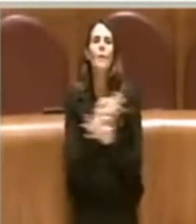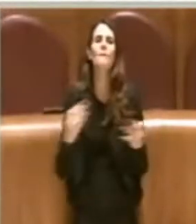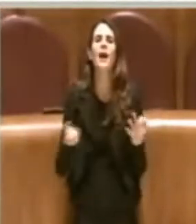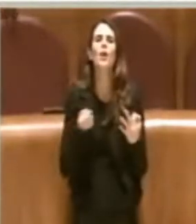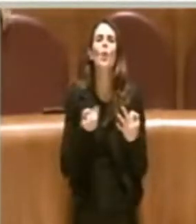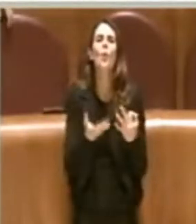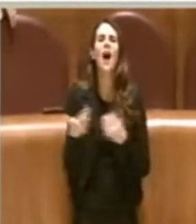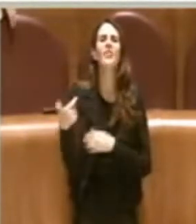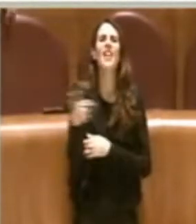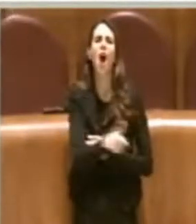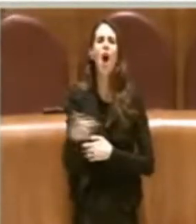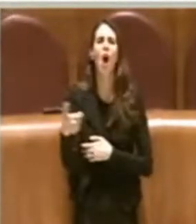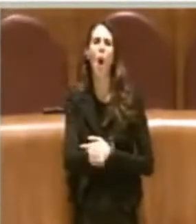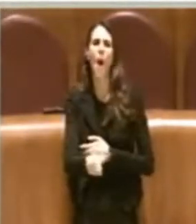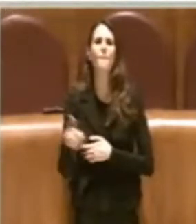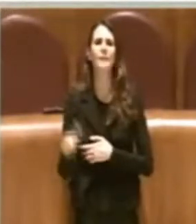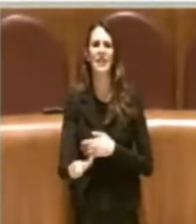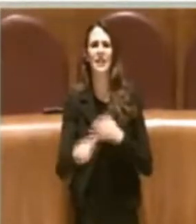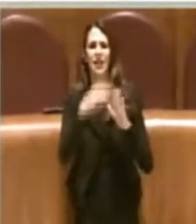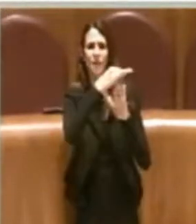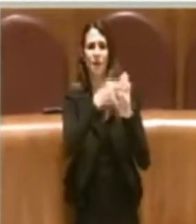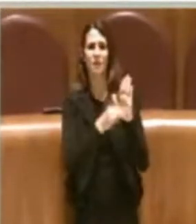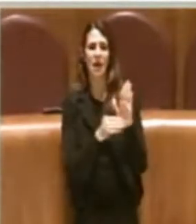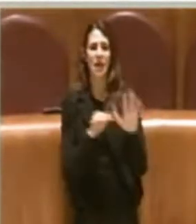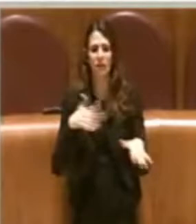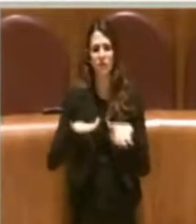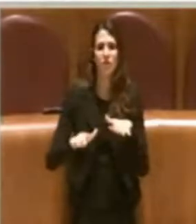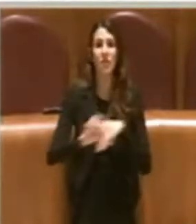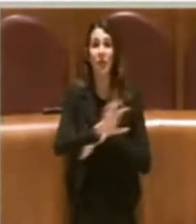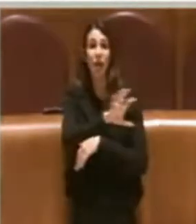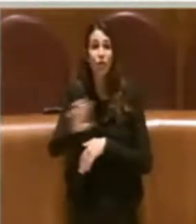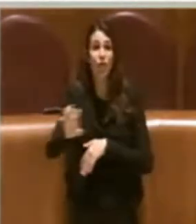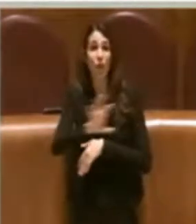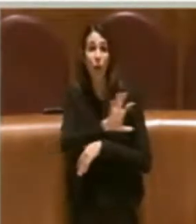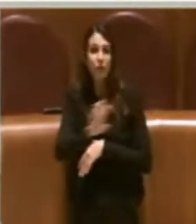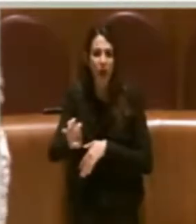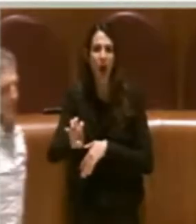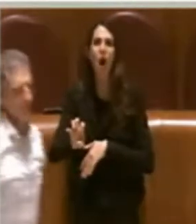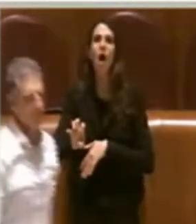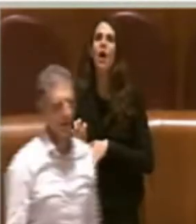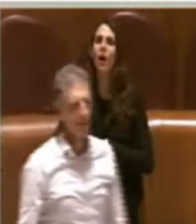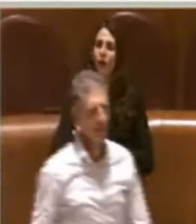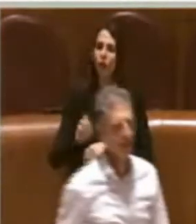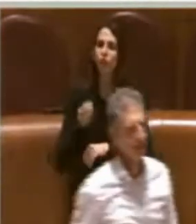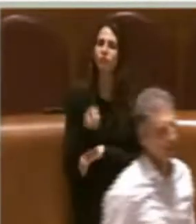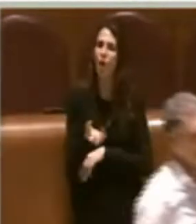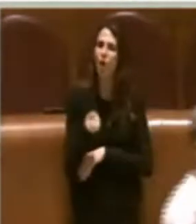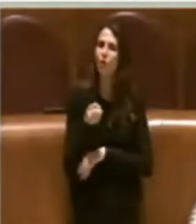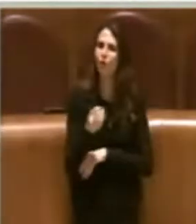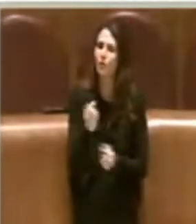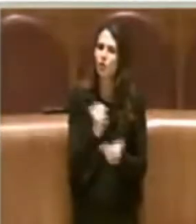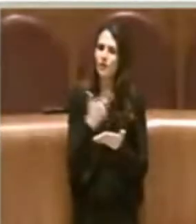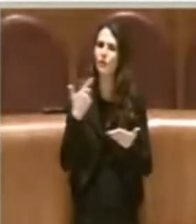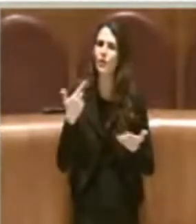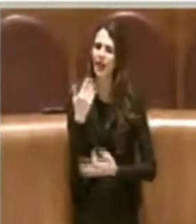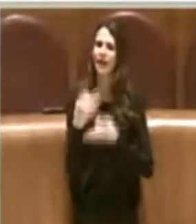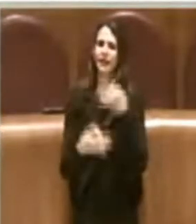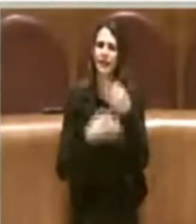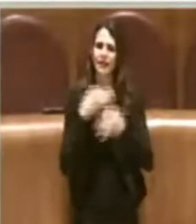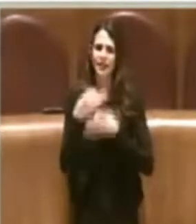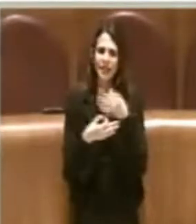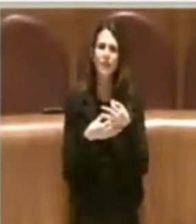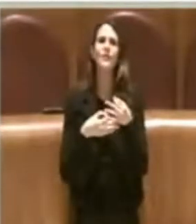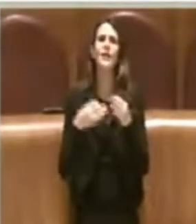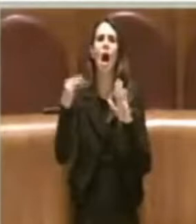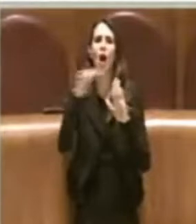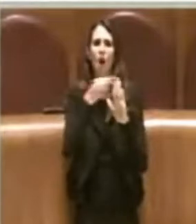sono all'incirca 500, quindi un numero notevole. Parlo quindi di convenzioni ancora in itinere, quindi